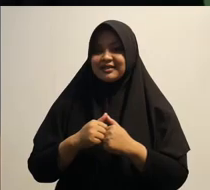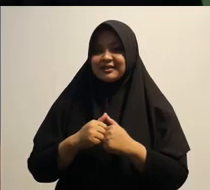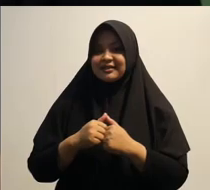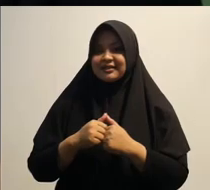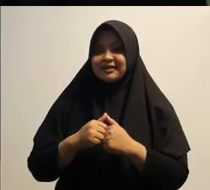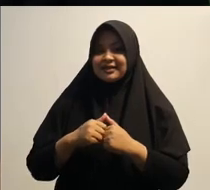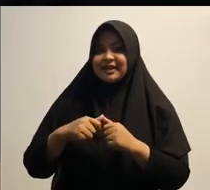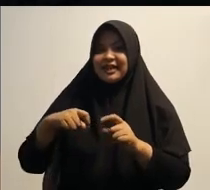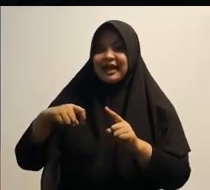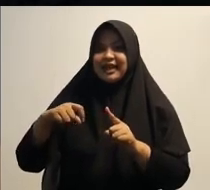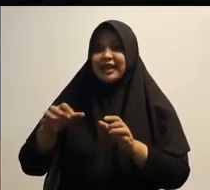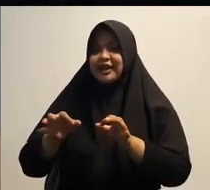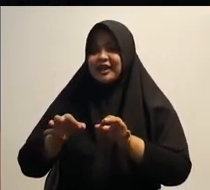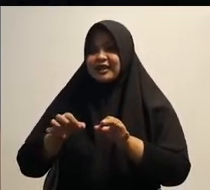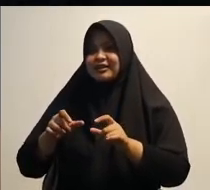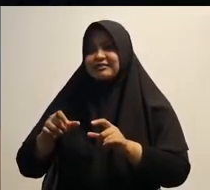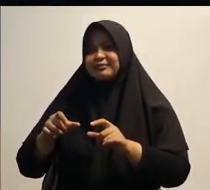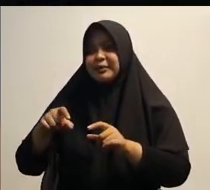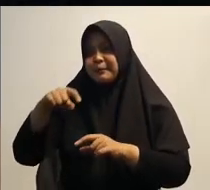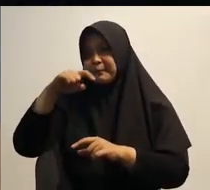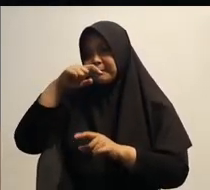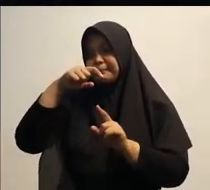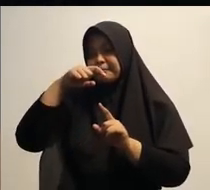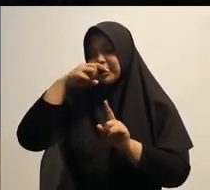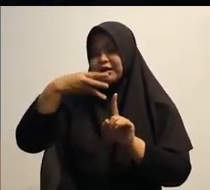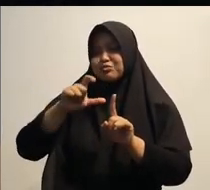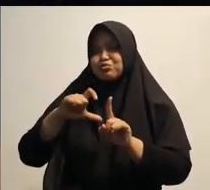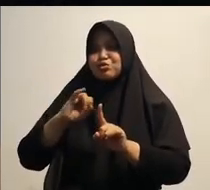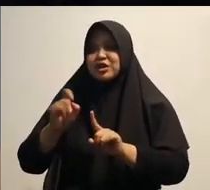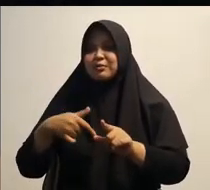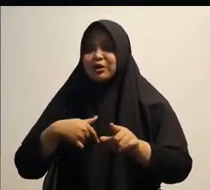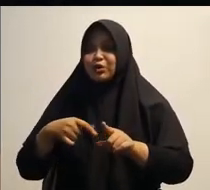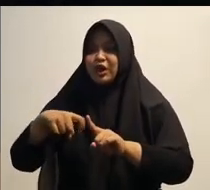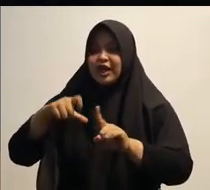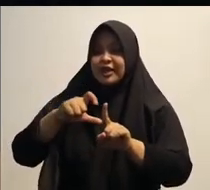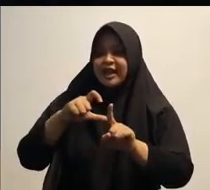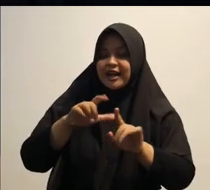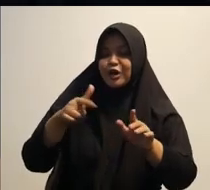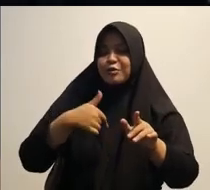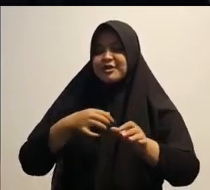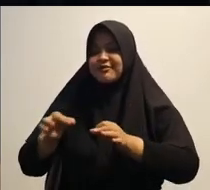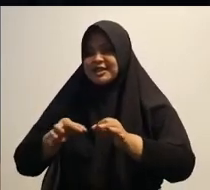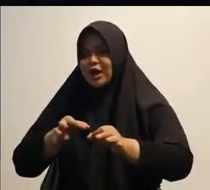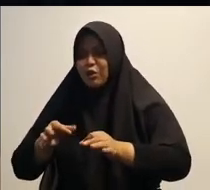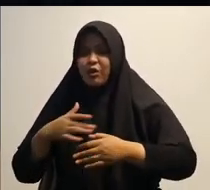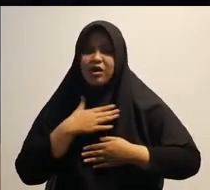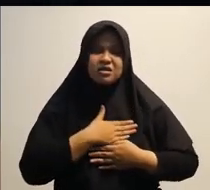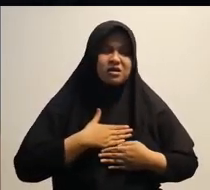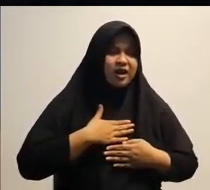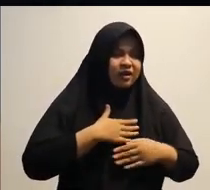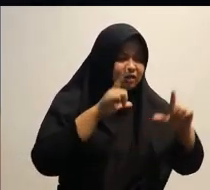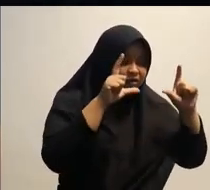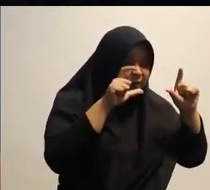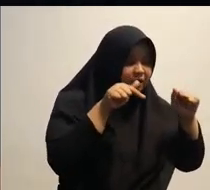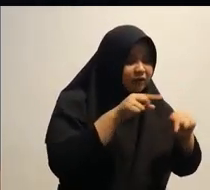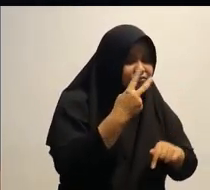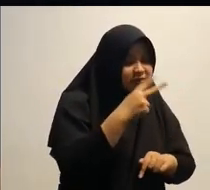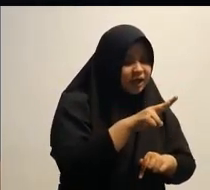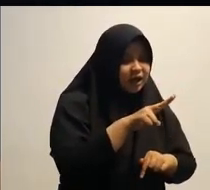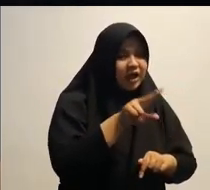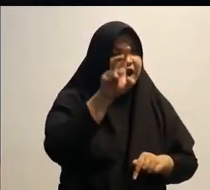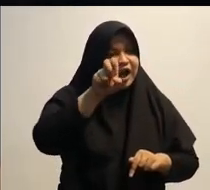ini jadi fasilitas yang memungkinkan difabel untuk... Wah, sayang banget kalau cuma ada di dalam kamera itu.